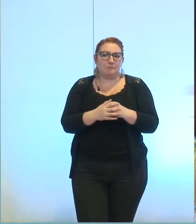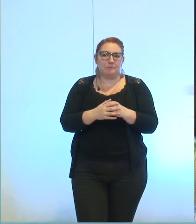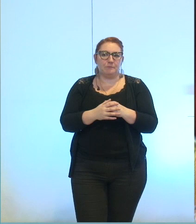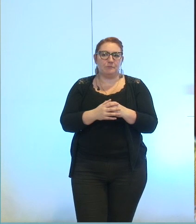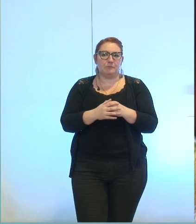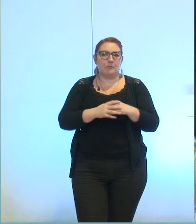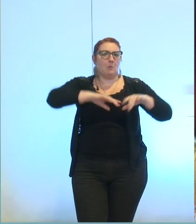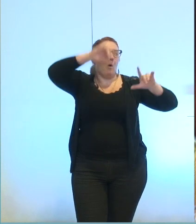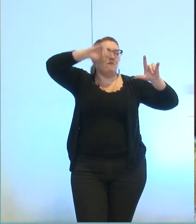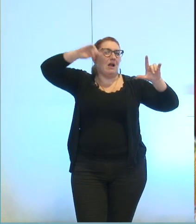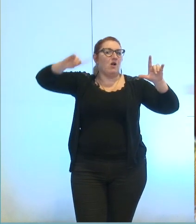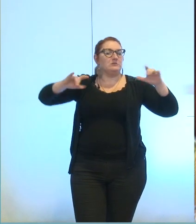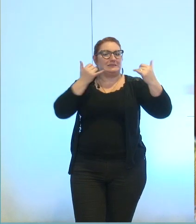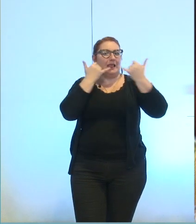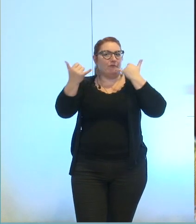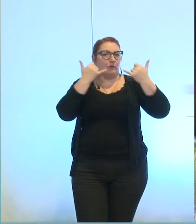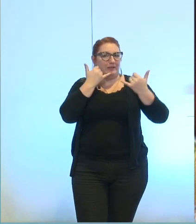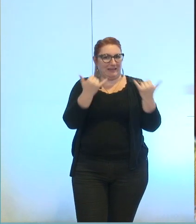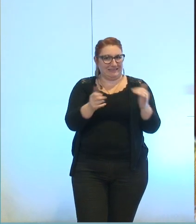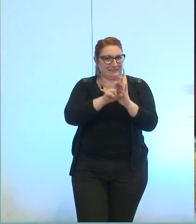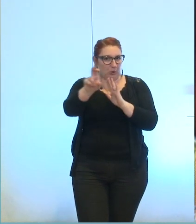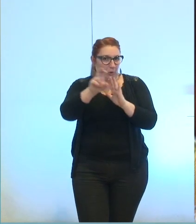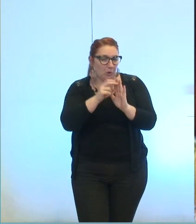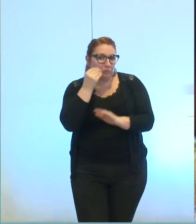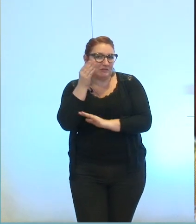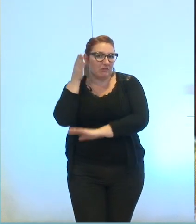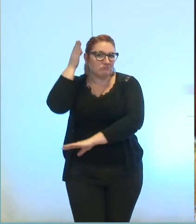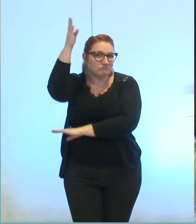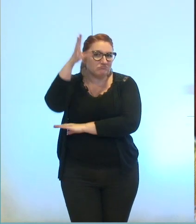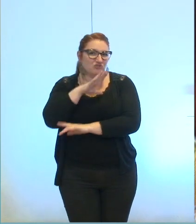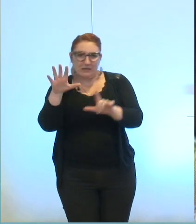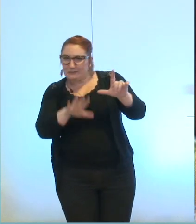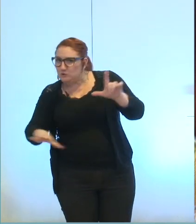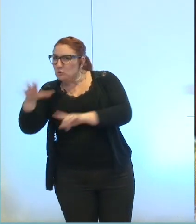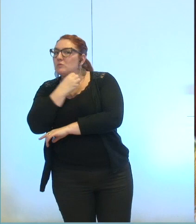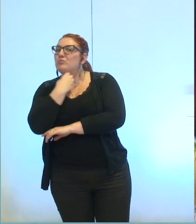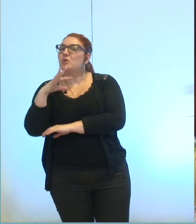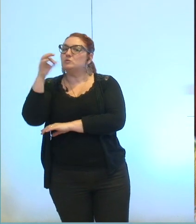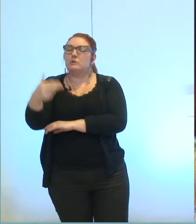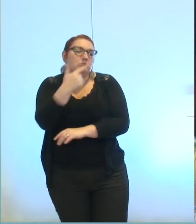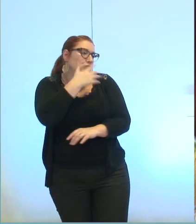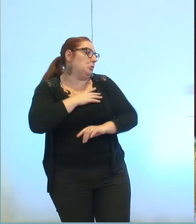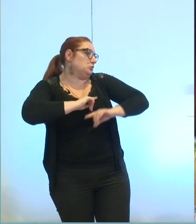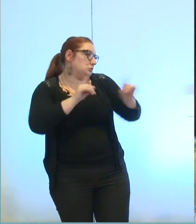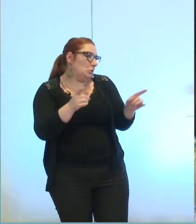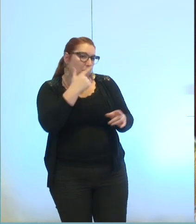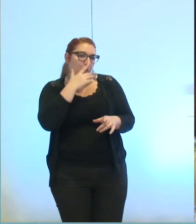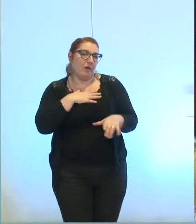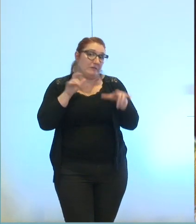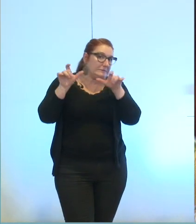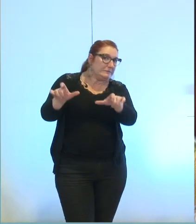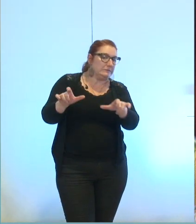pour les fréquences téléphonique sur Grenoble pour savoir si demain il y a des zones blanches ou pas je pense que non j'espère que ça a été